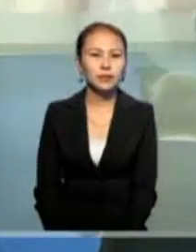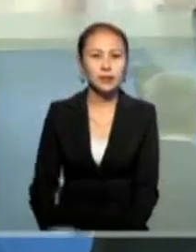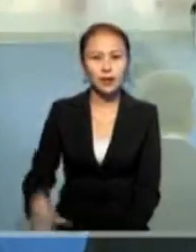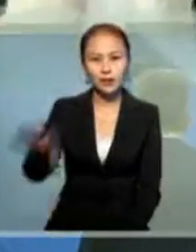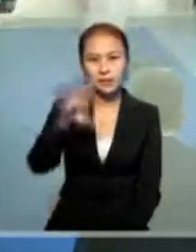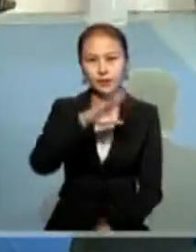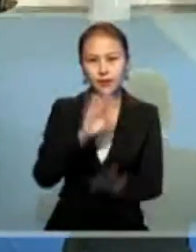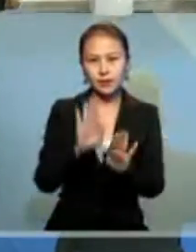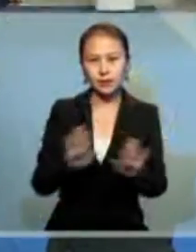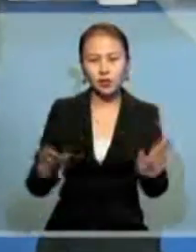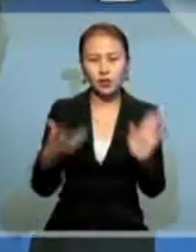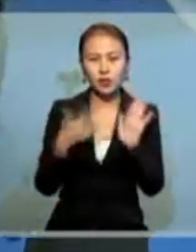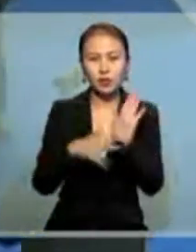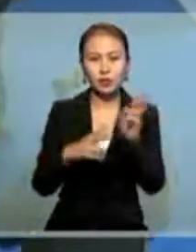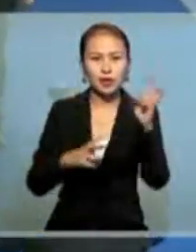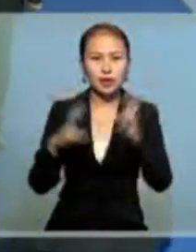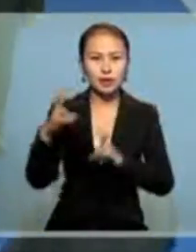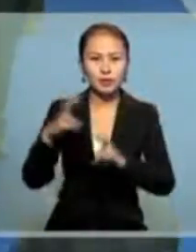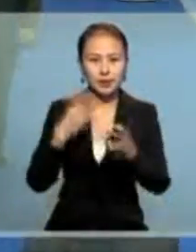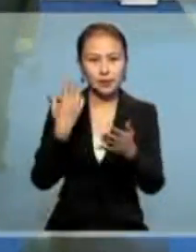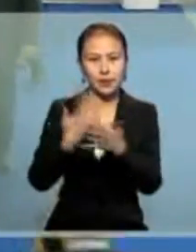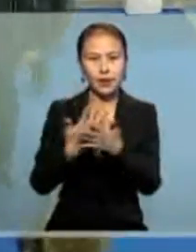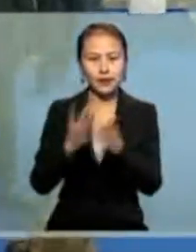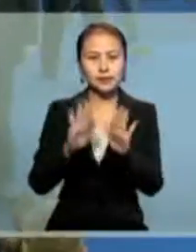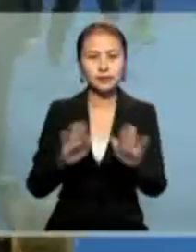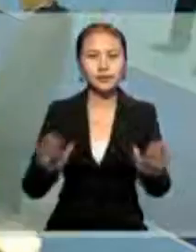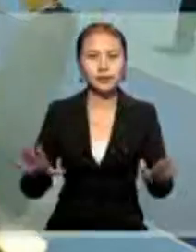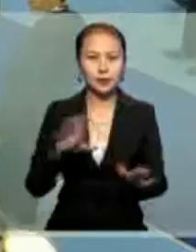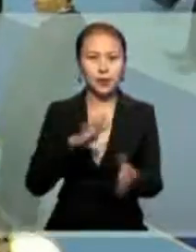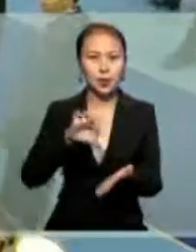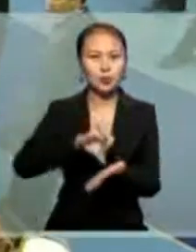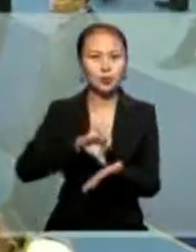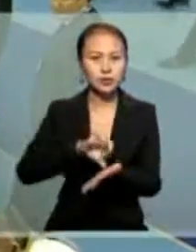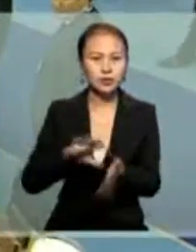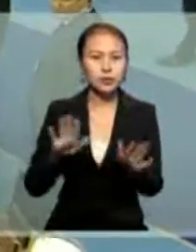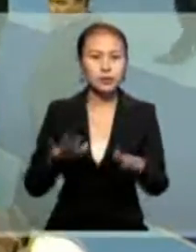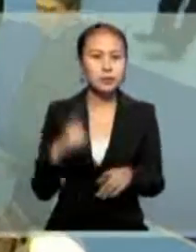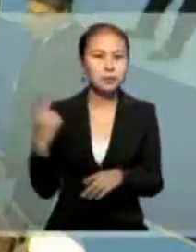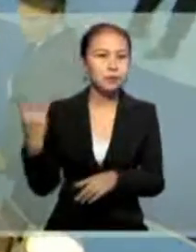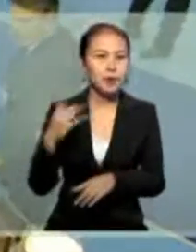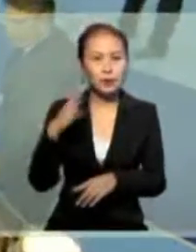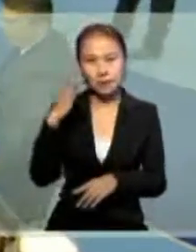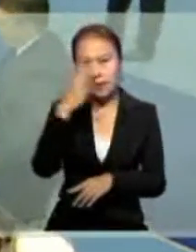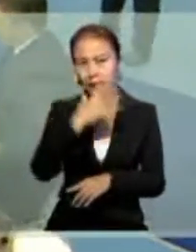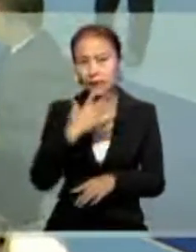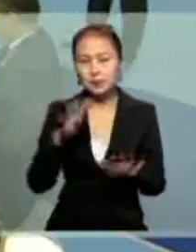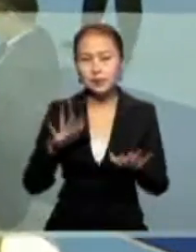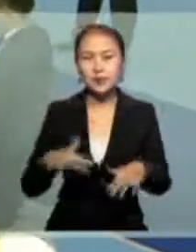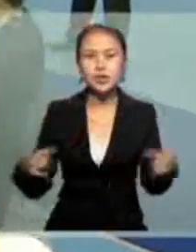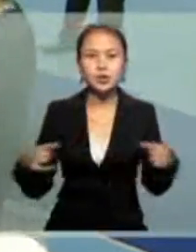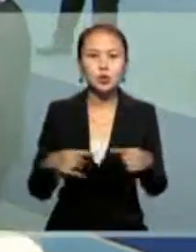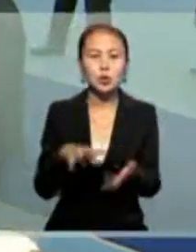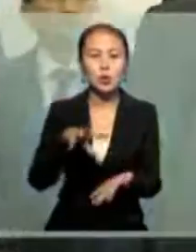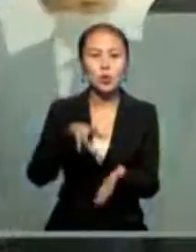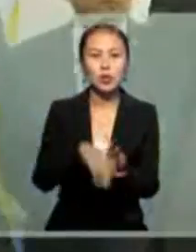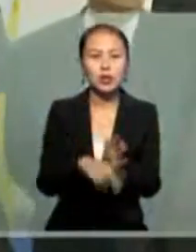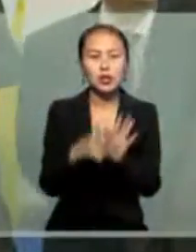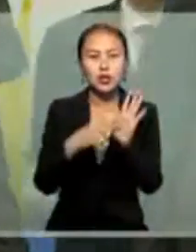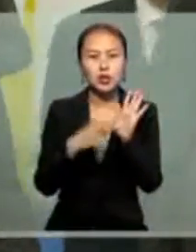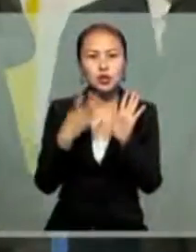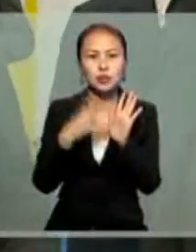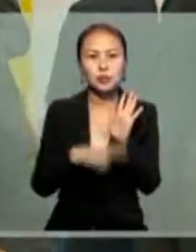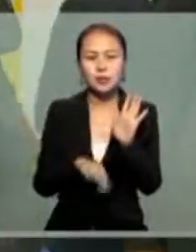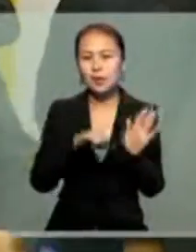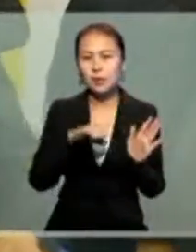Барлығы көрмеде 80 кәсіпорынның өнімі қойылған. Олар индустрияландыру бағдарламасының алғашқы 5 жылдығында іске қосылған 770 өндірістің